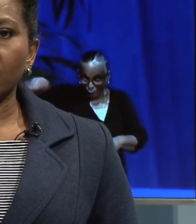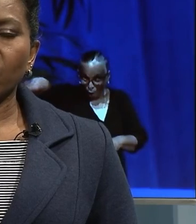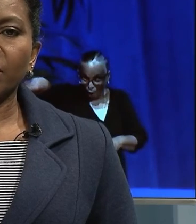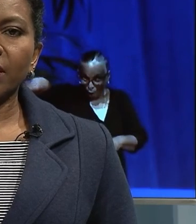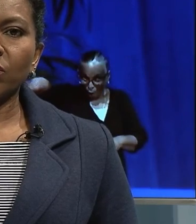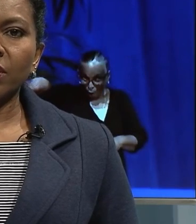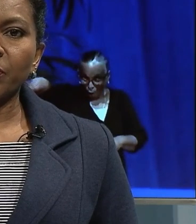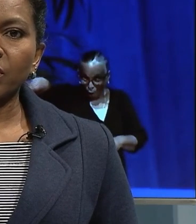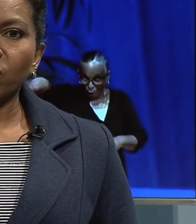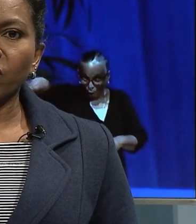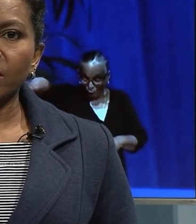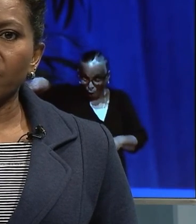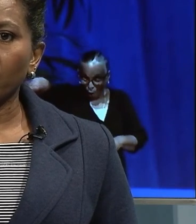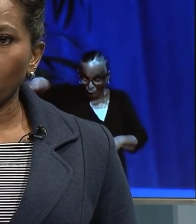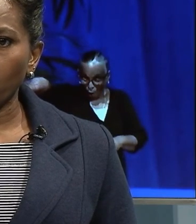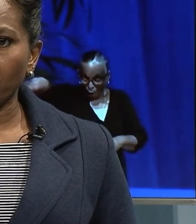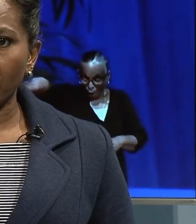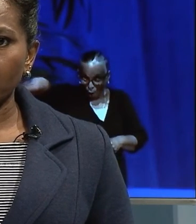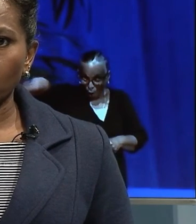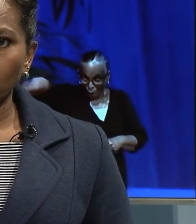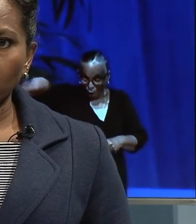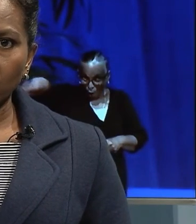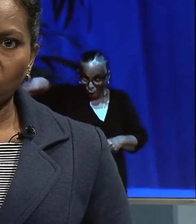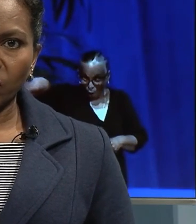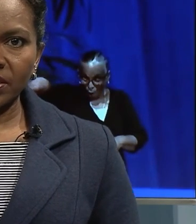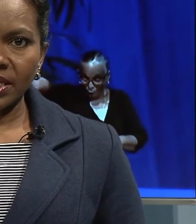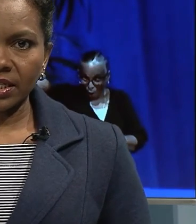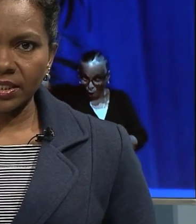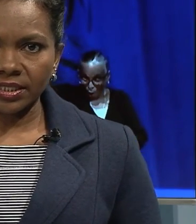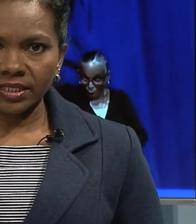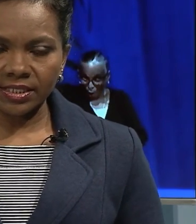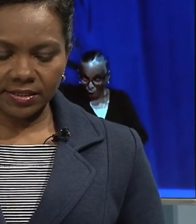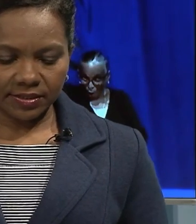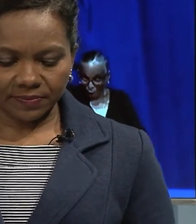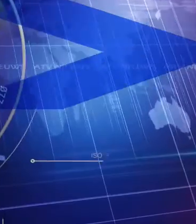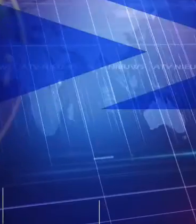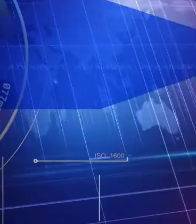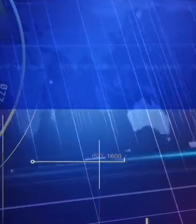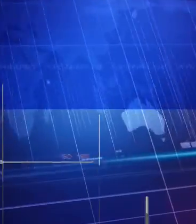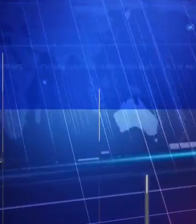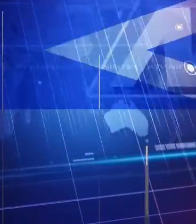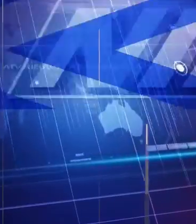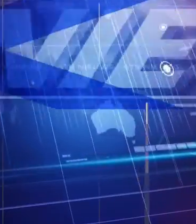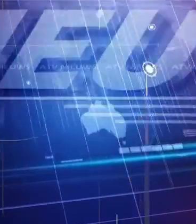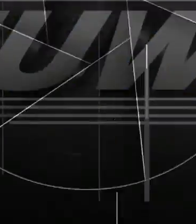Ze sprak gisteren op de reguliere persconferentie van de overheid rond de COVID-19-crisis.